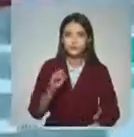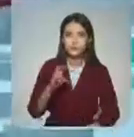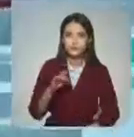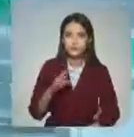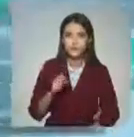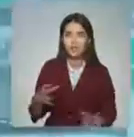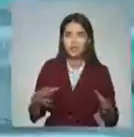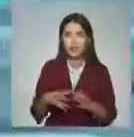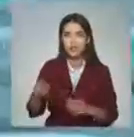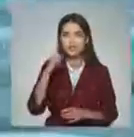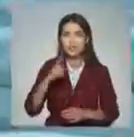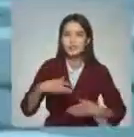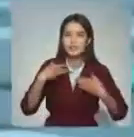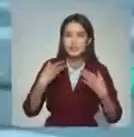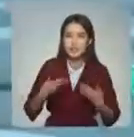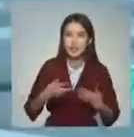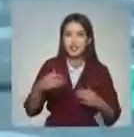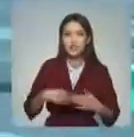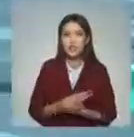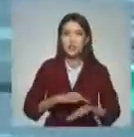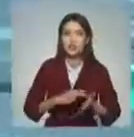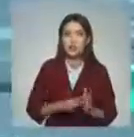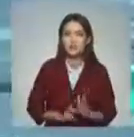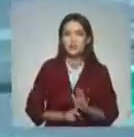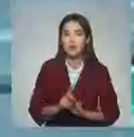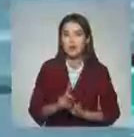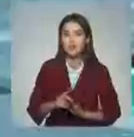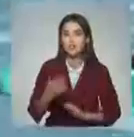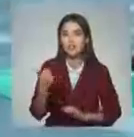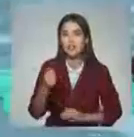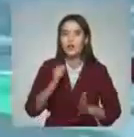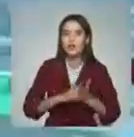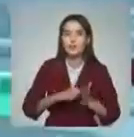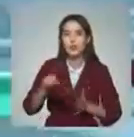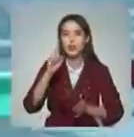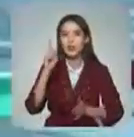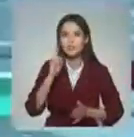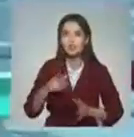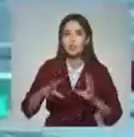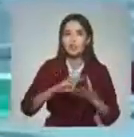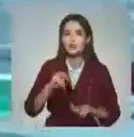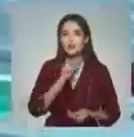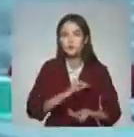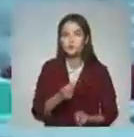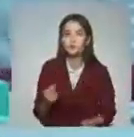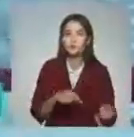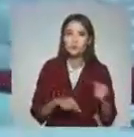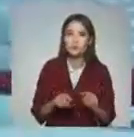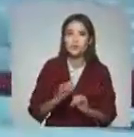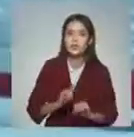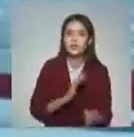Аманат партиясы жастарға кеңес атты жаңа жобаны іске қосты. Мақсат жастарды нәтижелі жұмыспен қамту, олардың дамуына тікелей